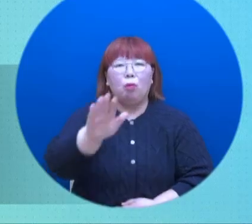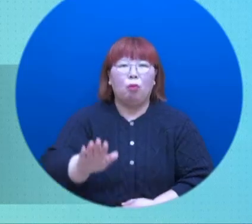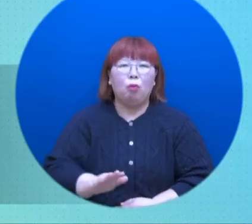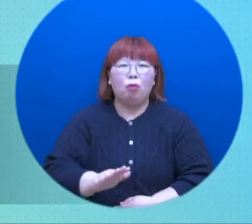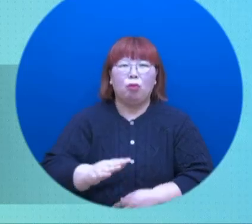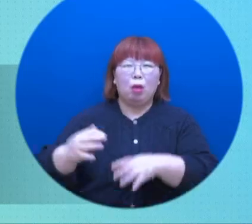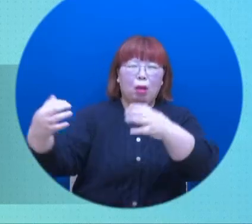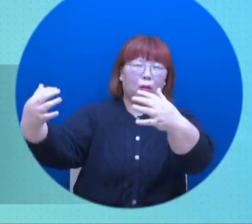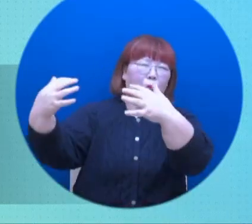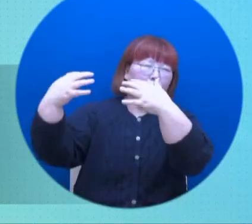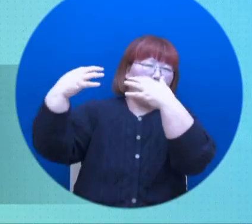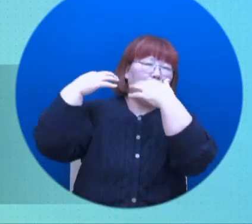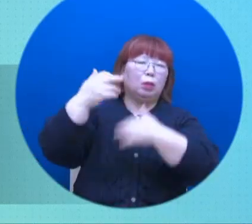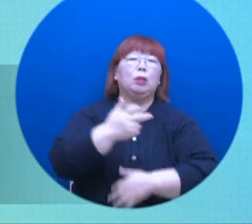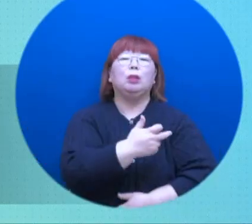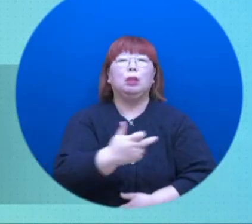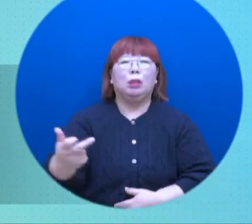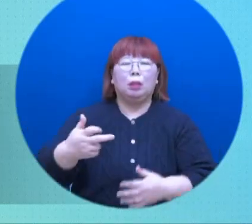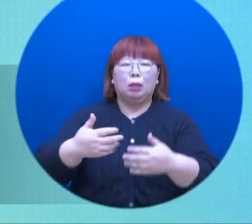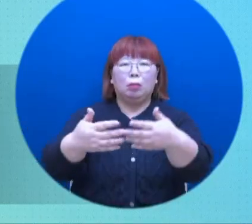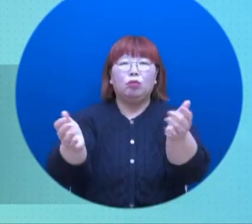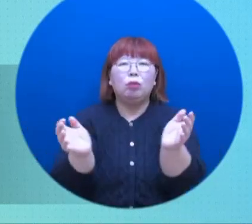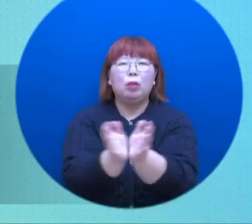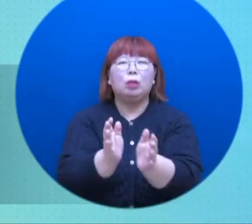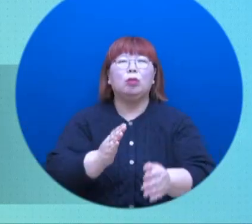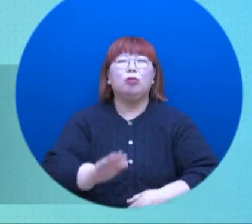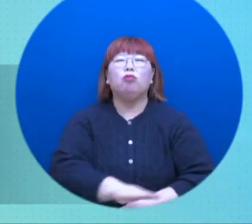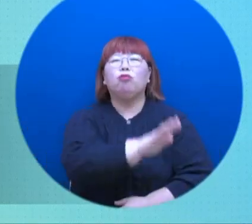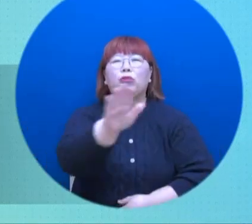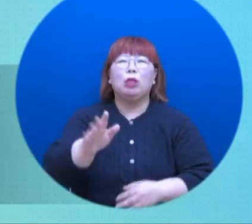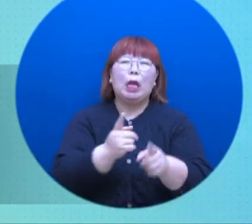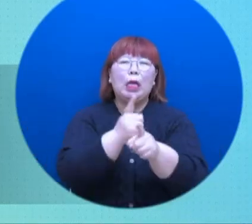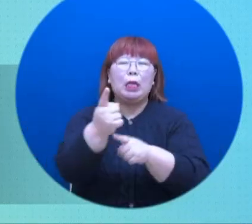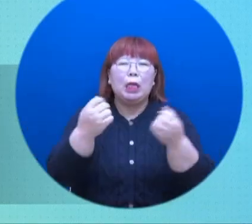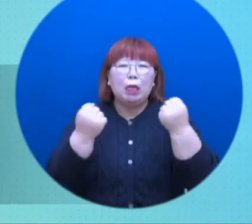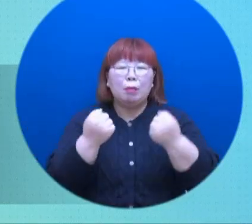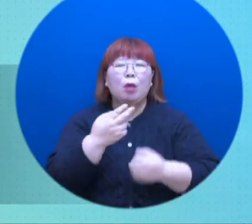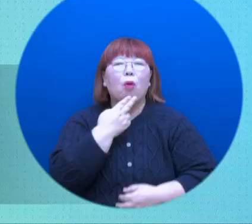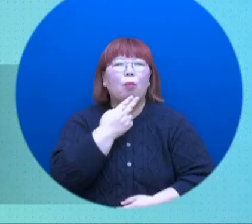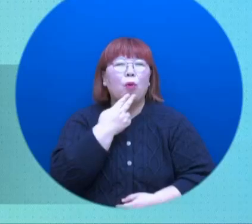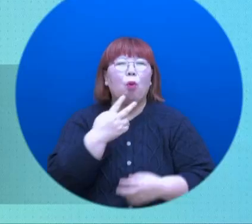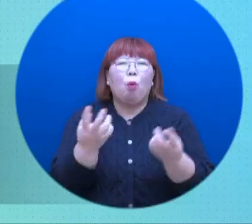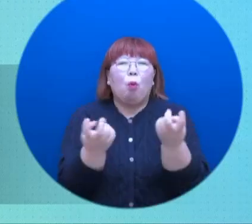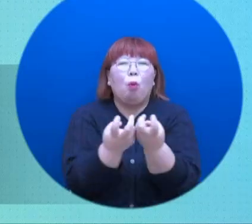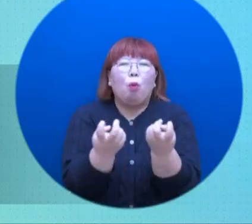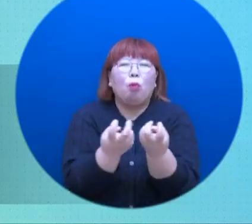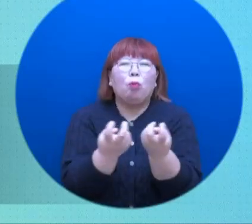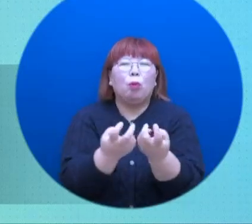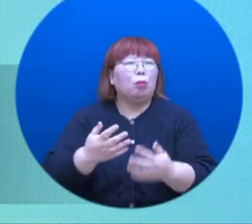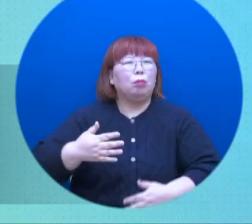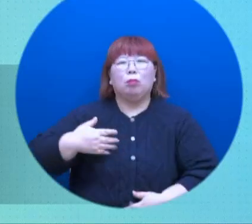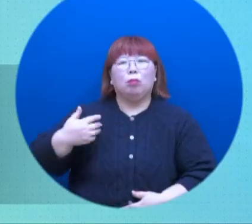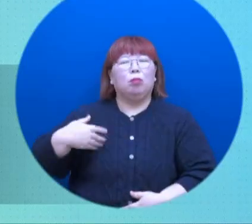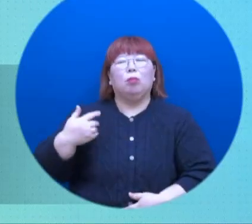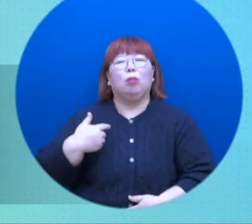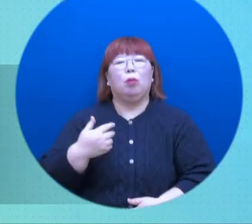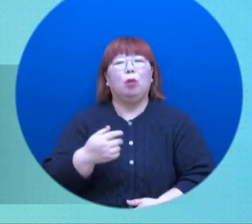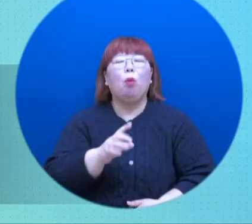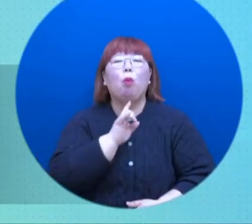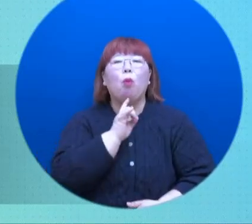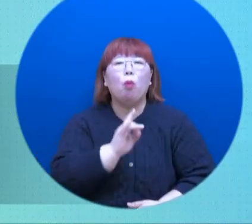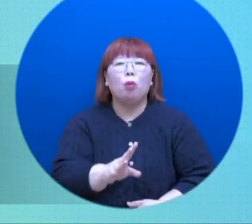이 큰 무리를 우리가 대적할 능력이 없고 어떻게 할 줄도 알지 못하옵고